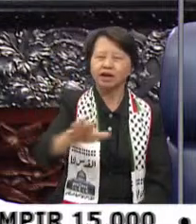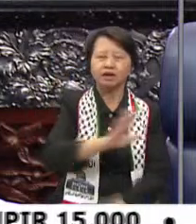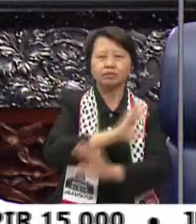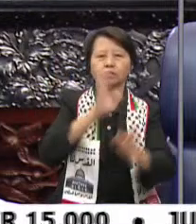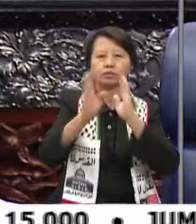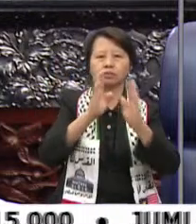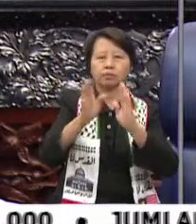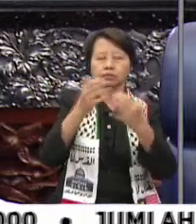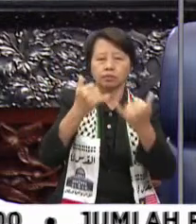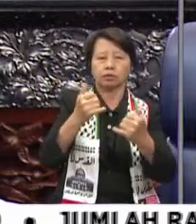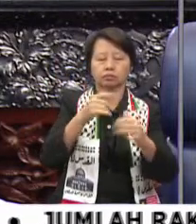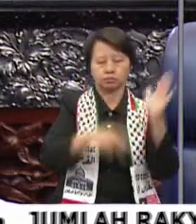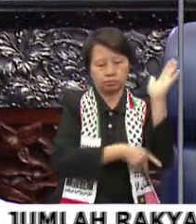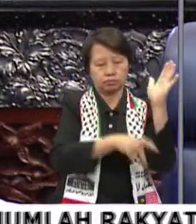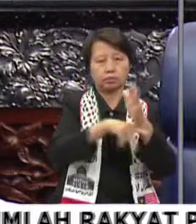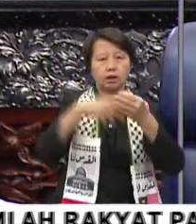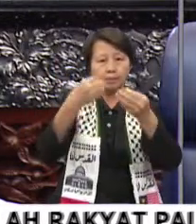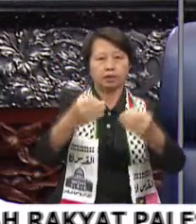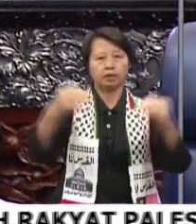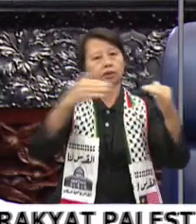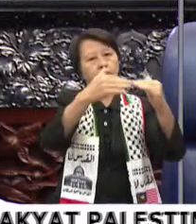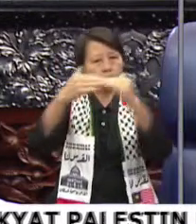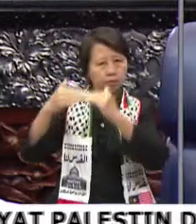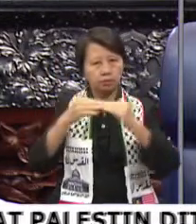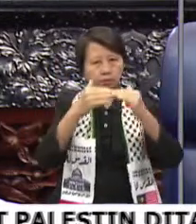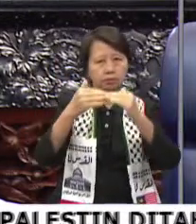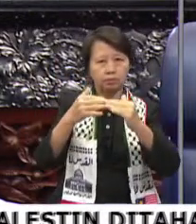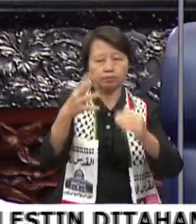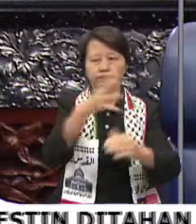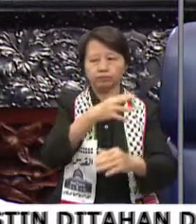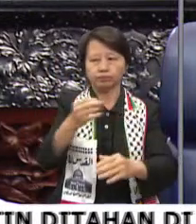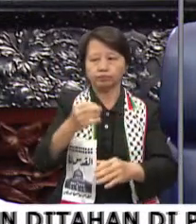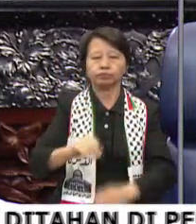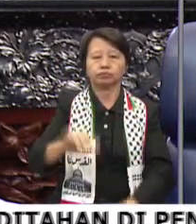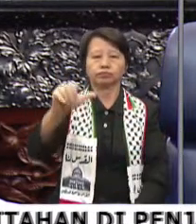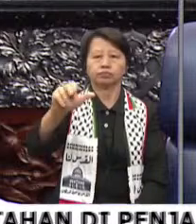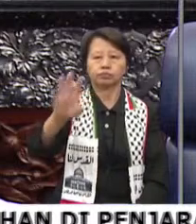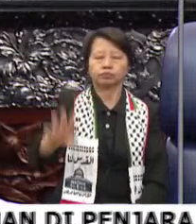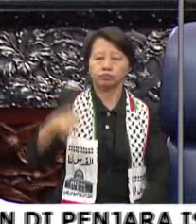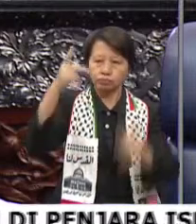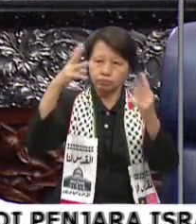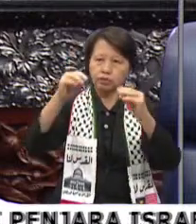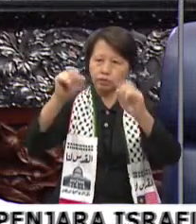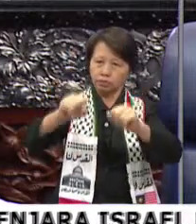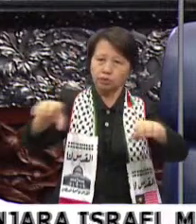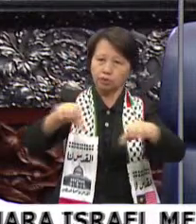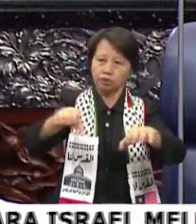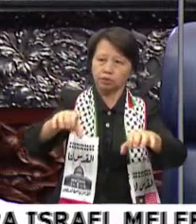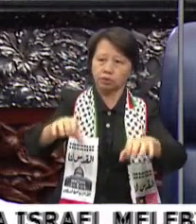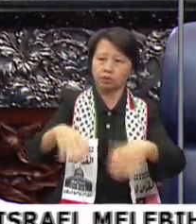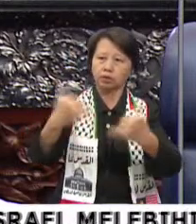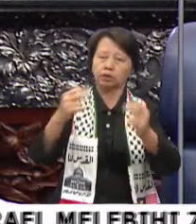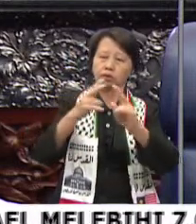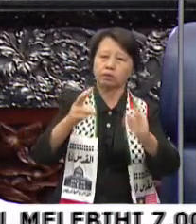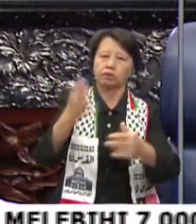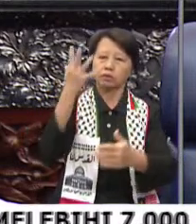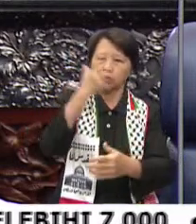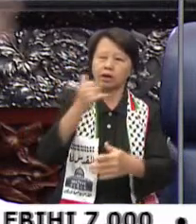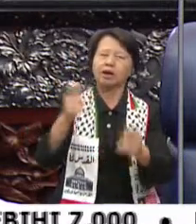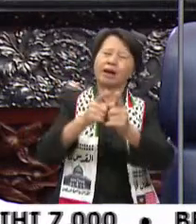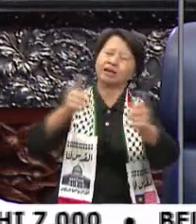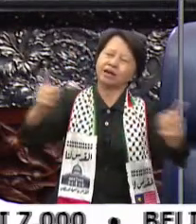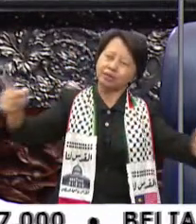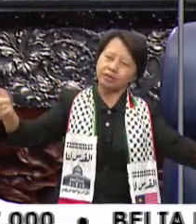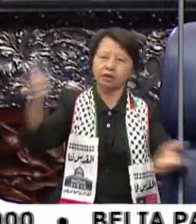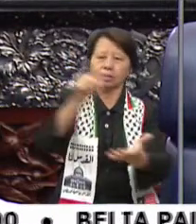peruntukan kepada parlimen diberi sama rata kalau yang amat berhormat Tambun dapat buat amat cantik panjang sangat